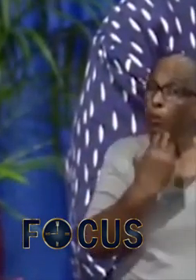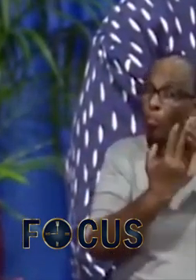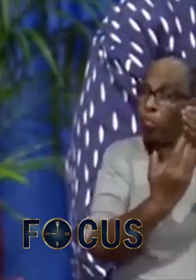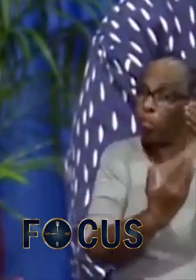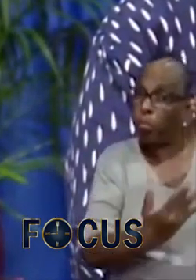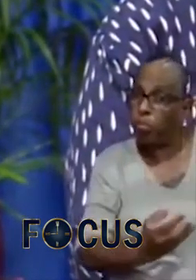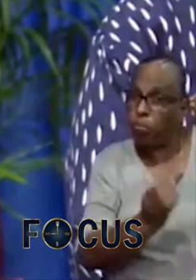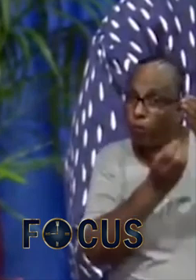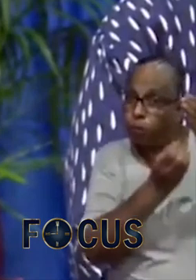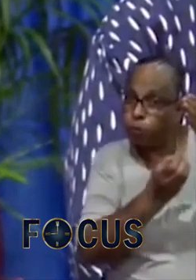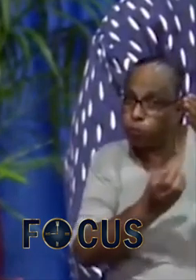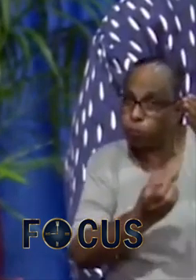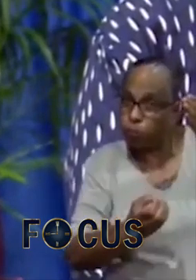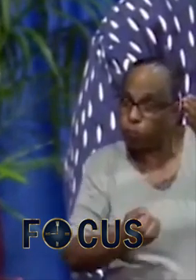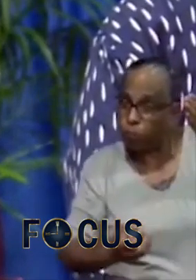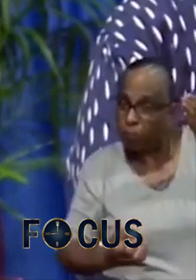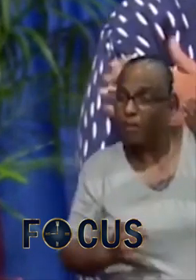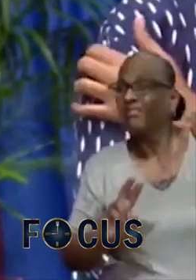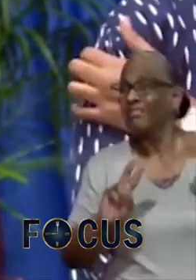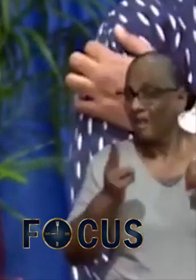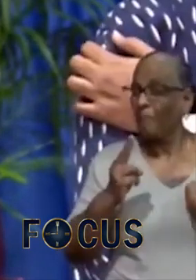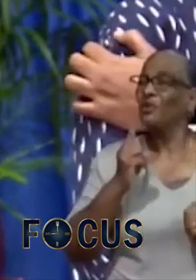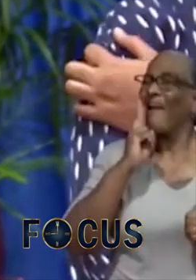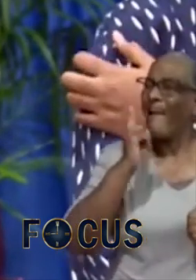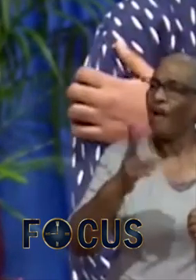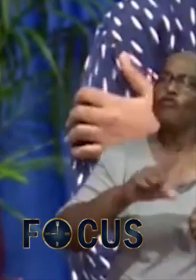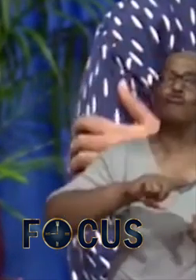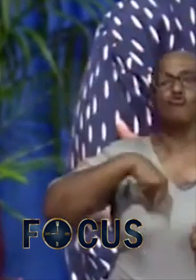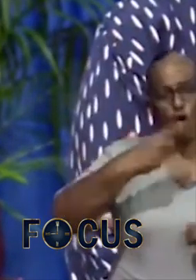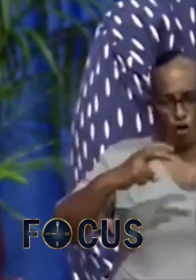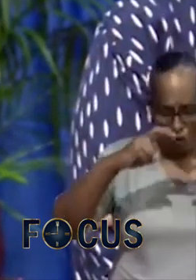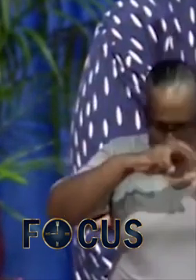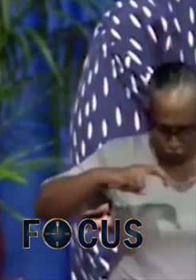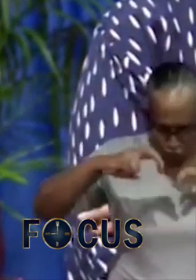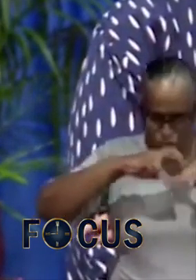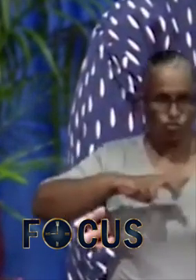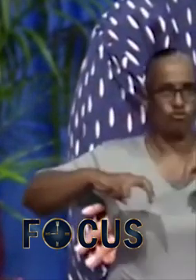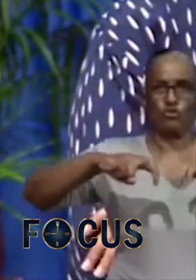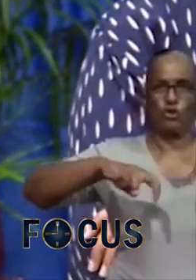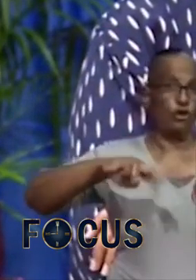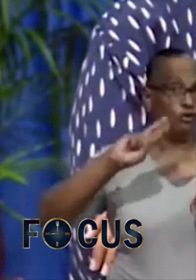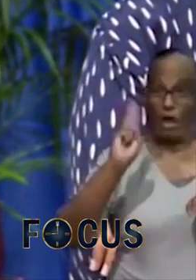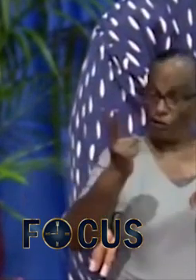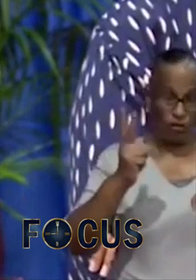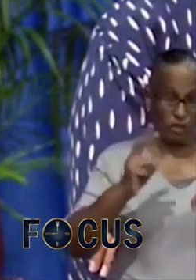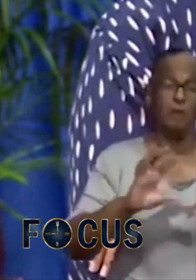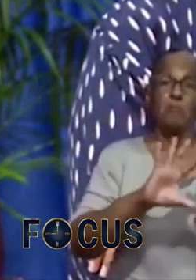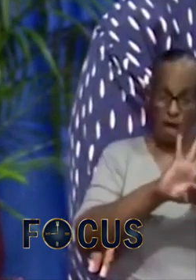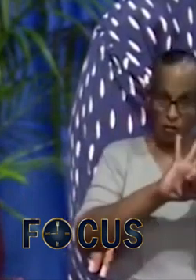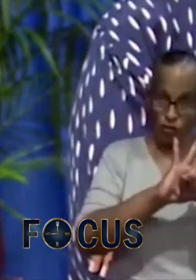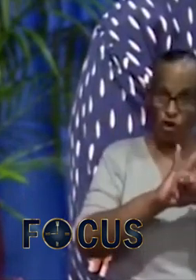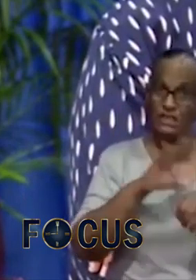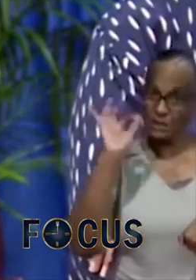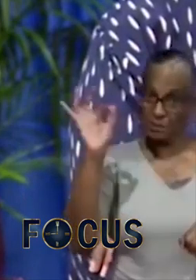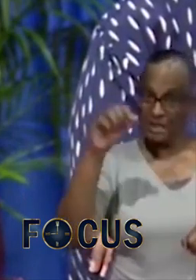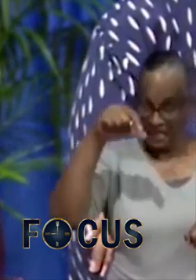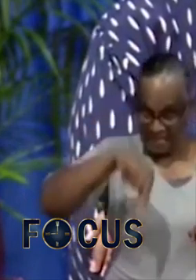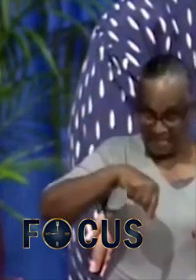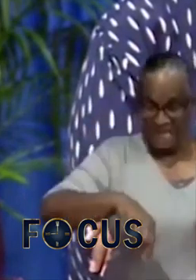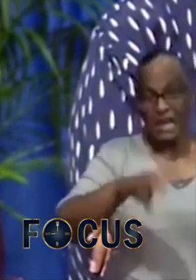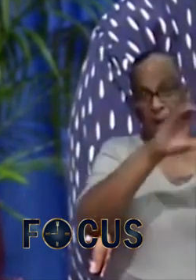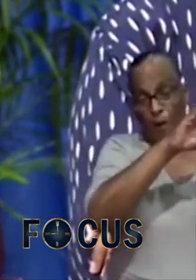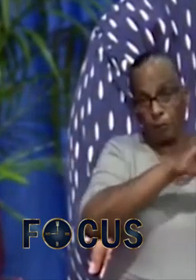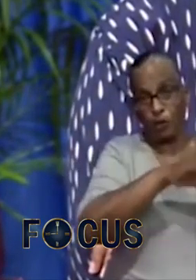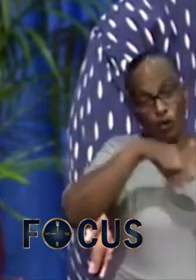bloedverdikking. En dat wordt nog steeds echt onderzocht. Onze specialisten hebben een case management